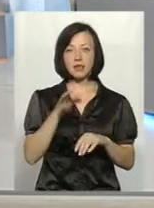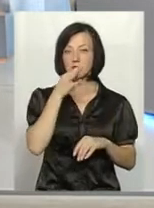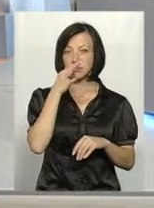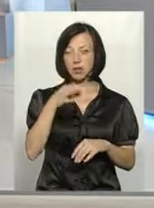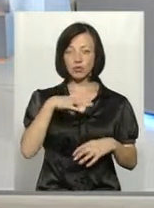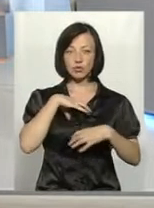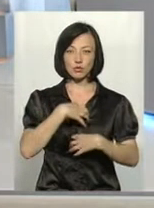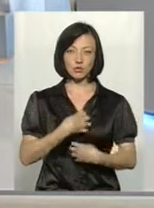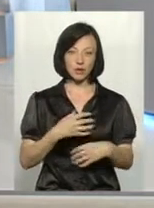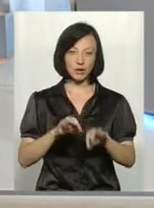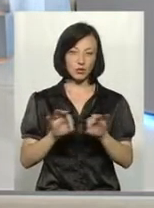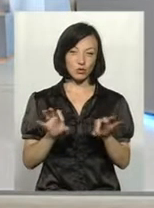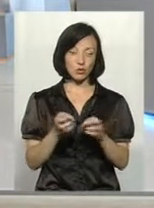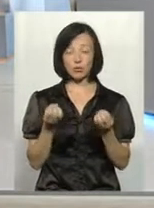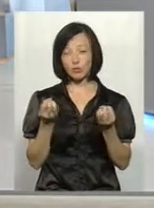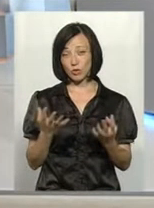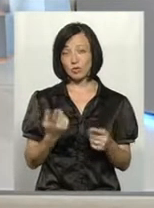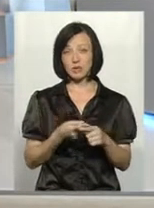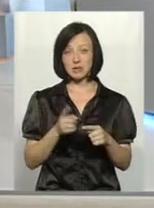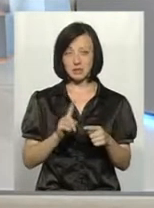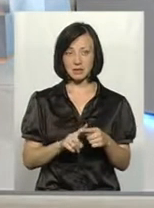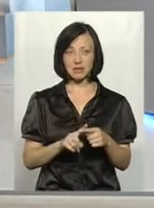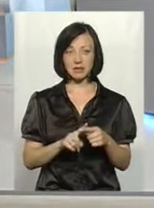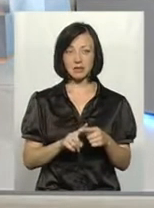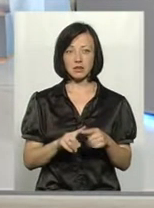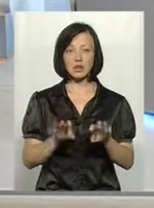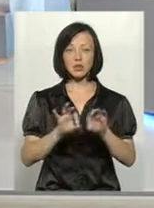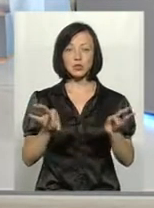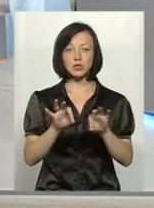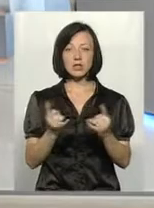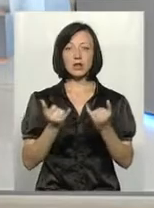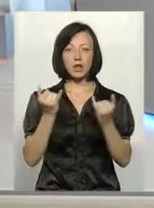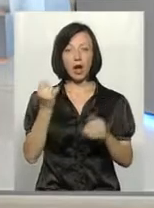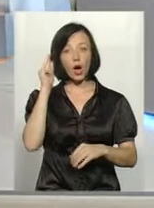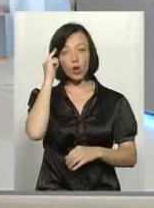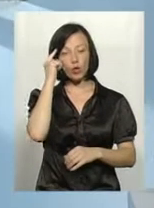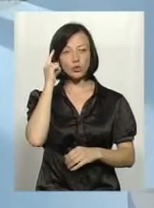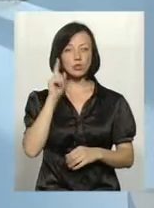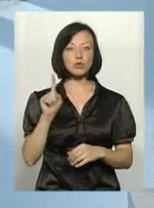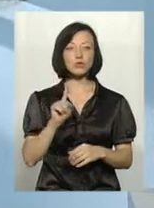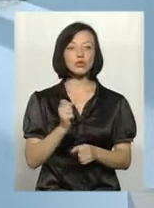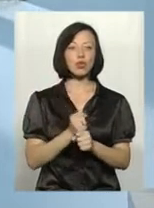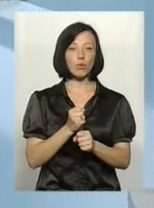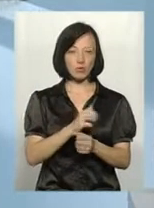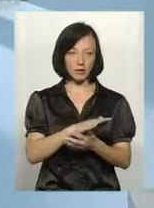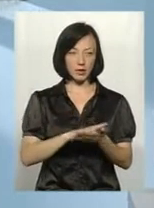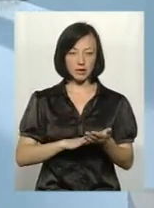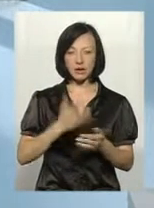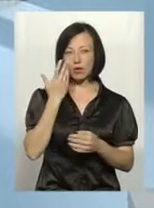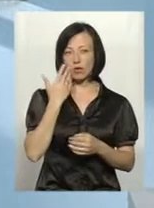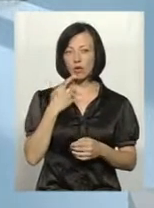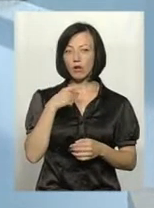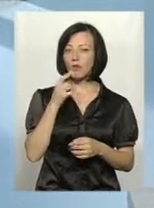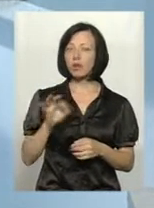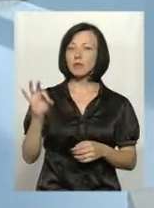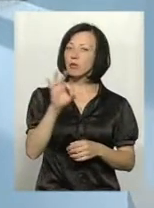сюжет, просто це, сюжет, так, це сюжет для роздумів, що все-таки робити. Розумієте, коли ми говоримо за